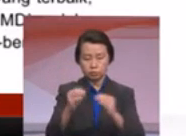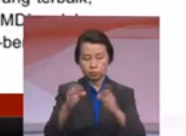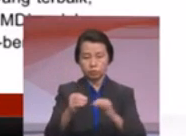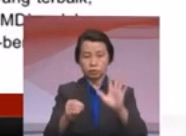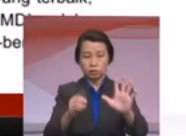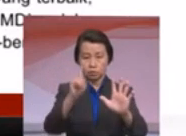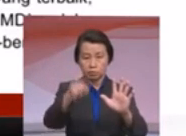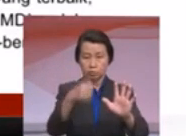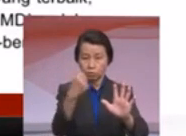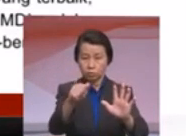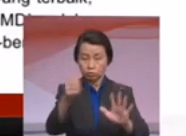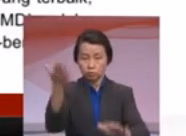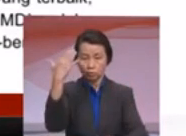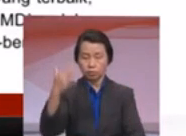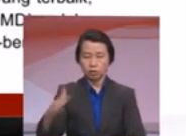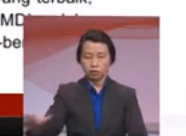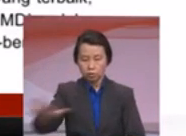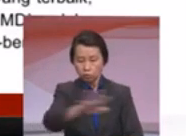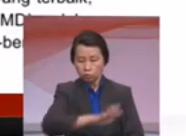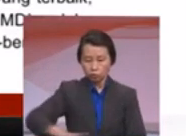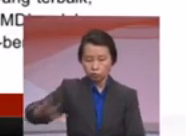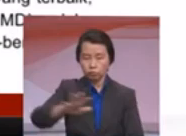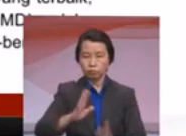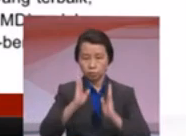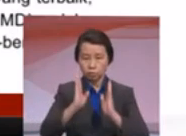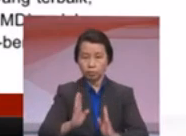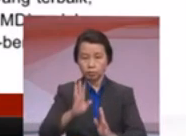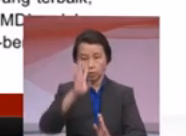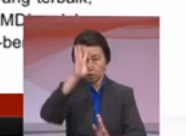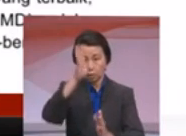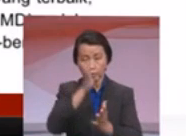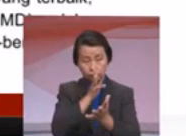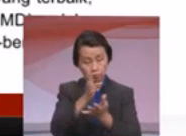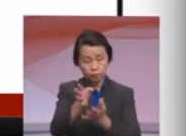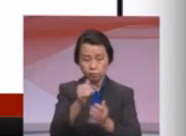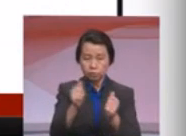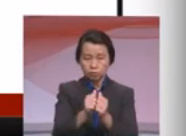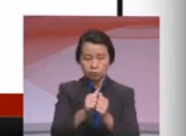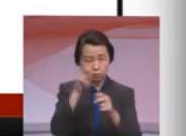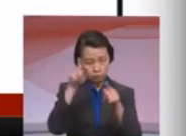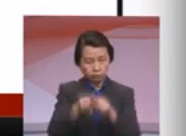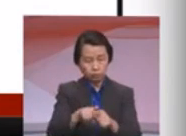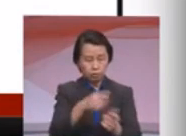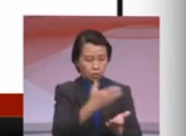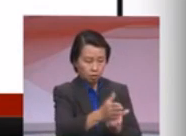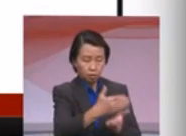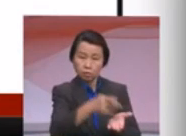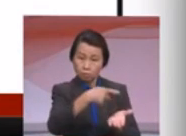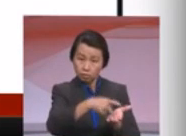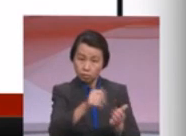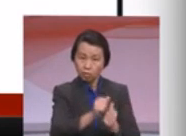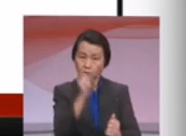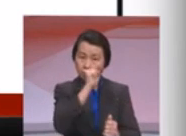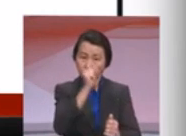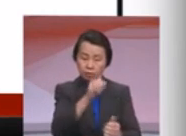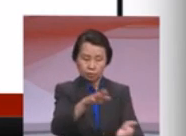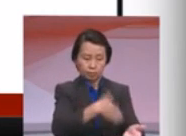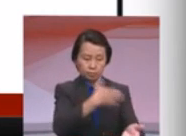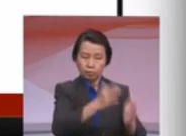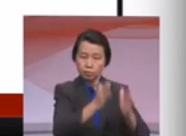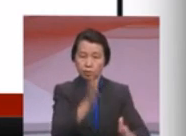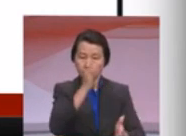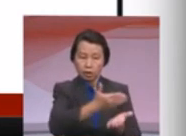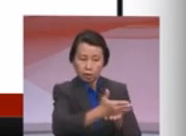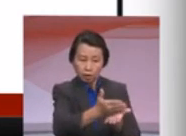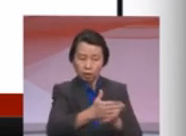5 Oktober lepas, hampir keseluruhan badan hak cipta telah bersetuju agihan royalti kepada penyanyi dan pemuzik